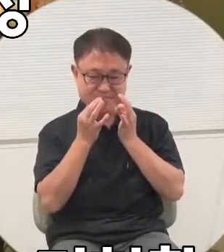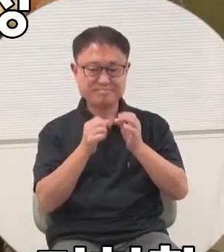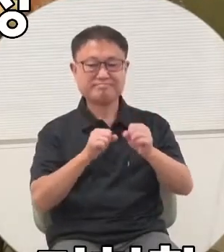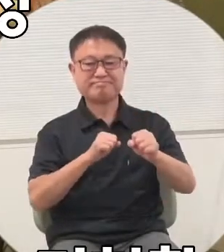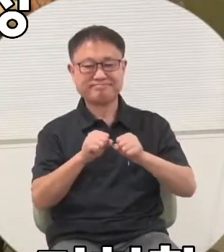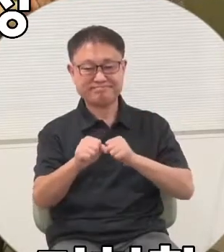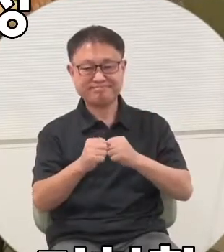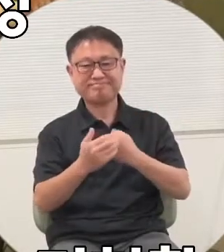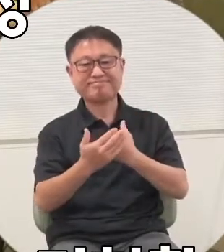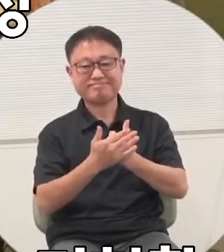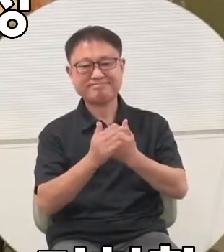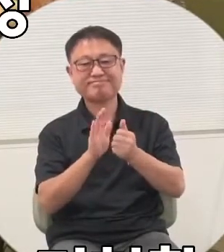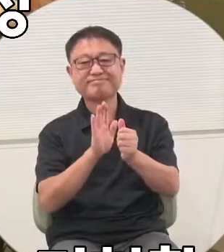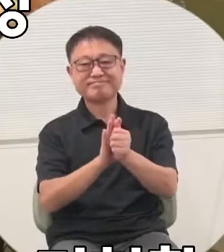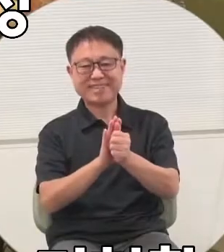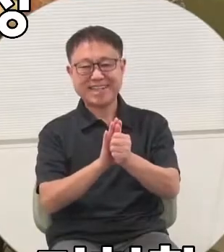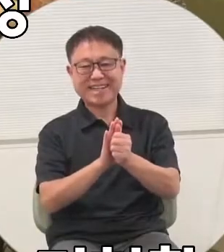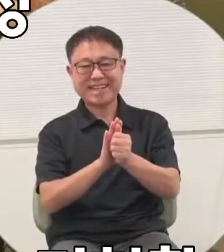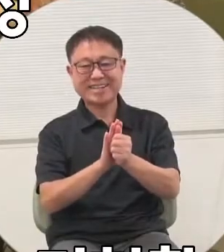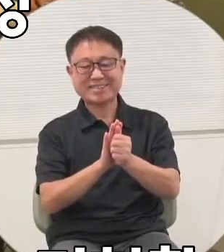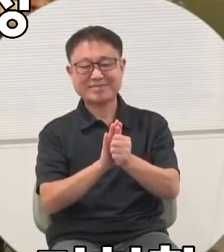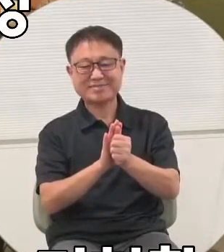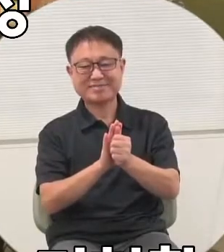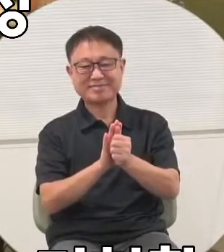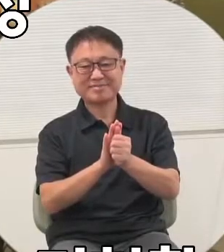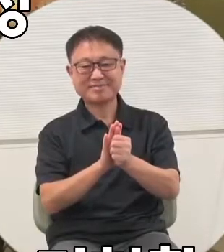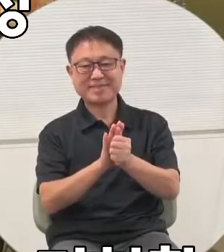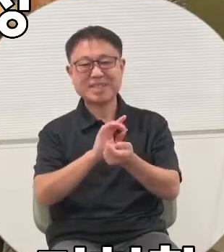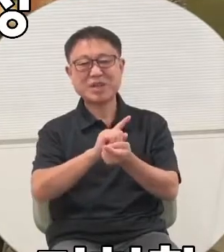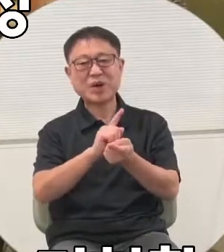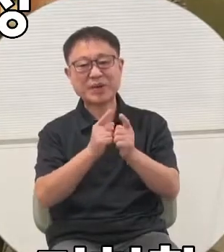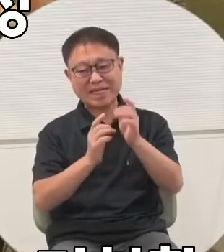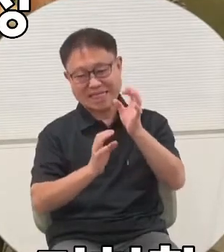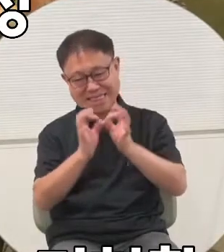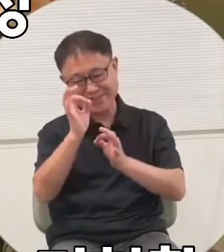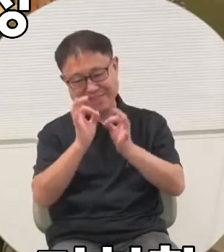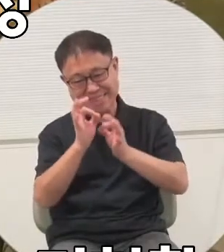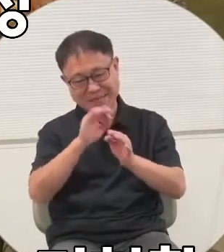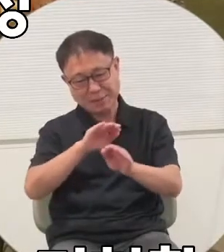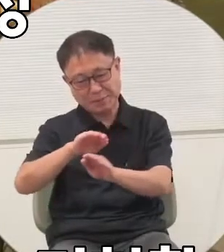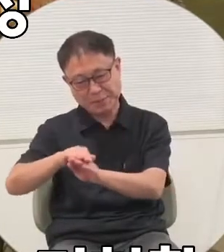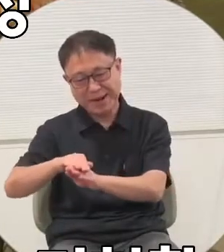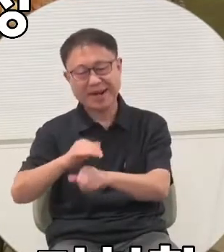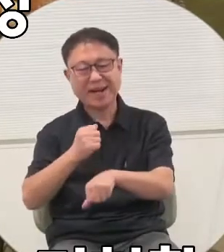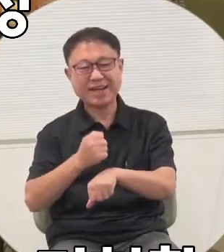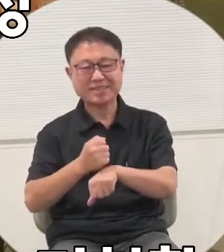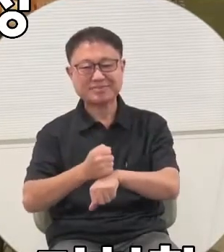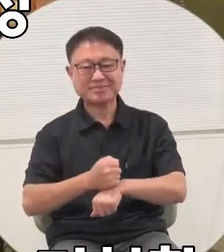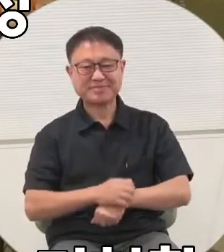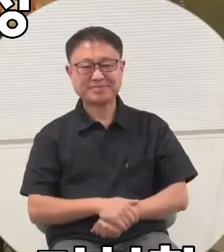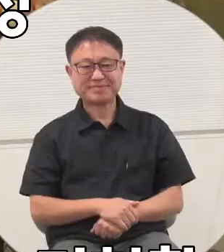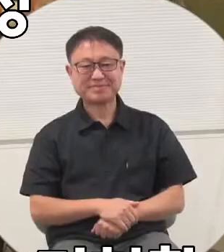함께 도우며 우린 파트너예요. 그렇죠, 그렇죠, 그렇죠. 서로의 실수를 덮어주며 그럼요, 그럼요. 그렇죠.